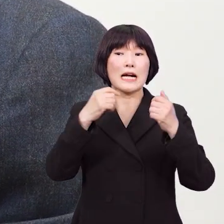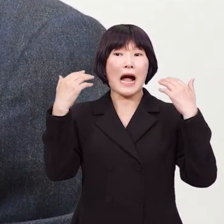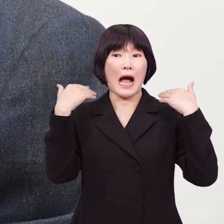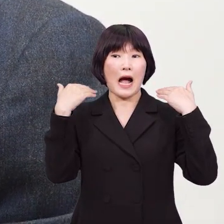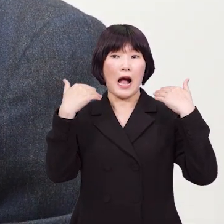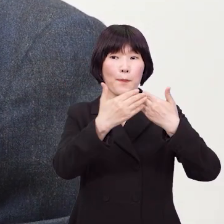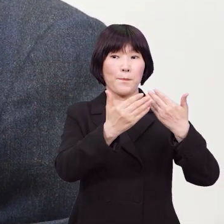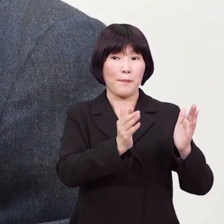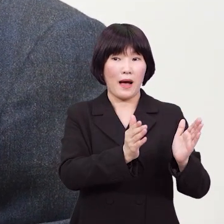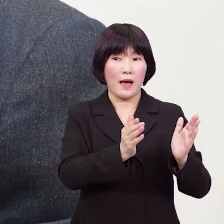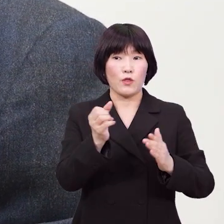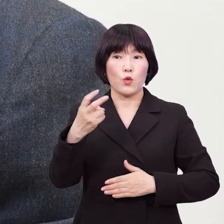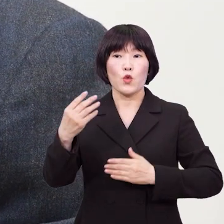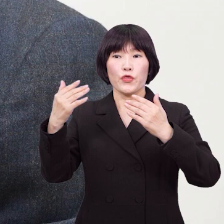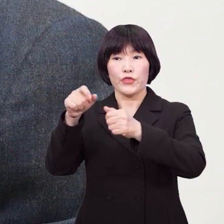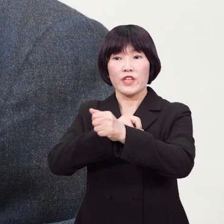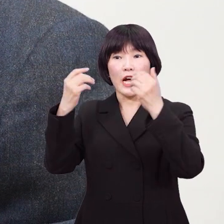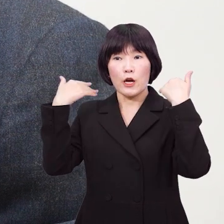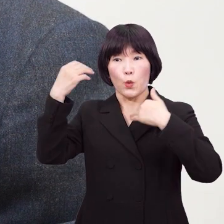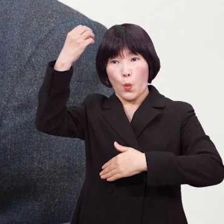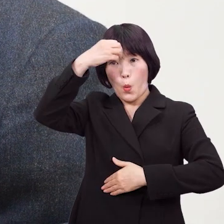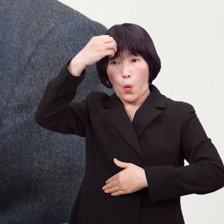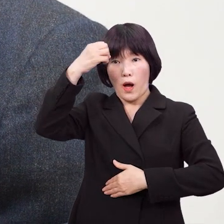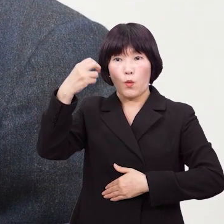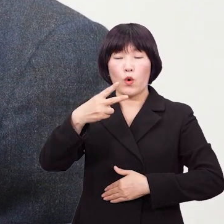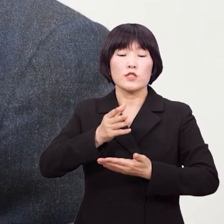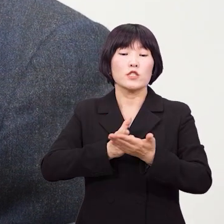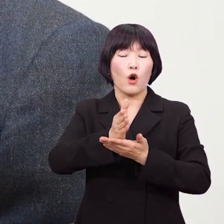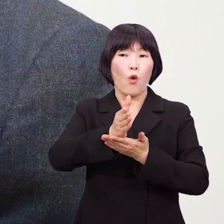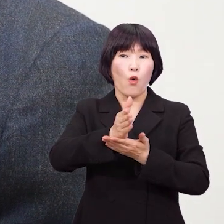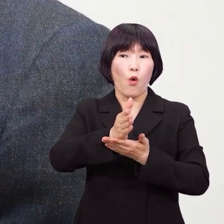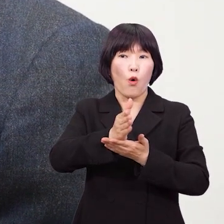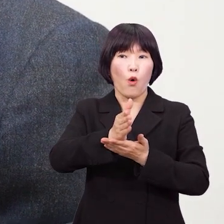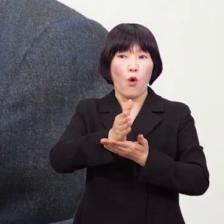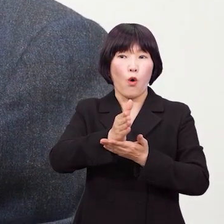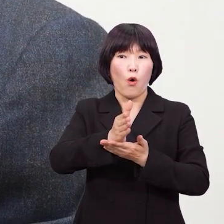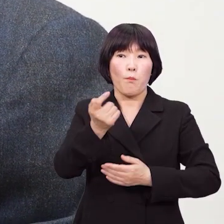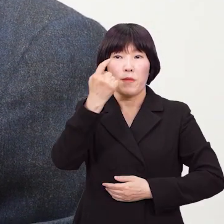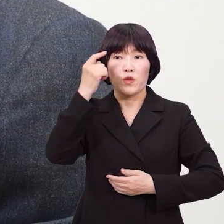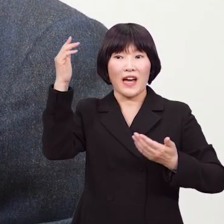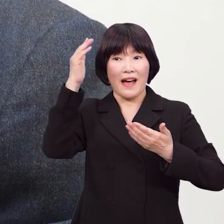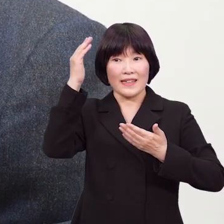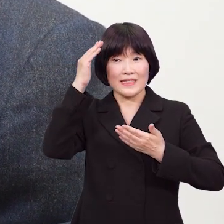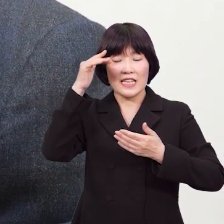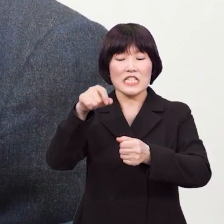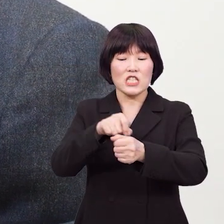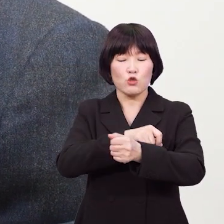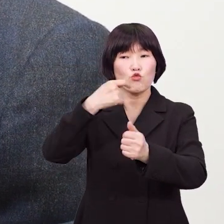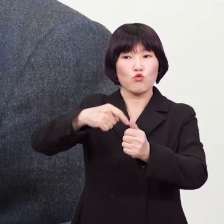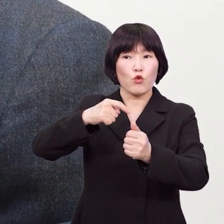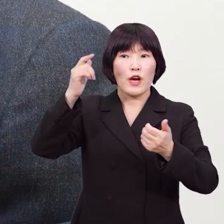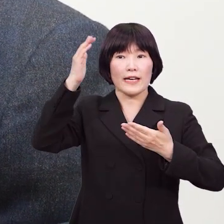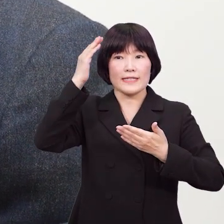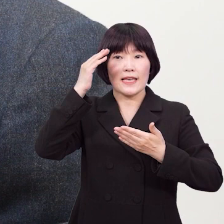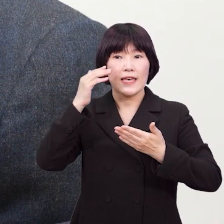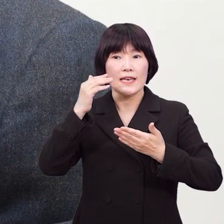특수학급, 특수학교, 고등학교 및 전공과에 재학 중인 특수교육 대상 학생 7교 12명이 사업에